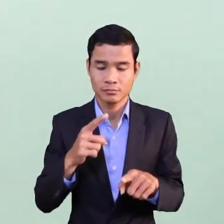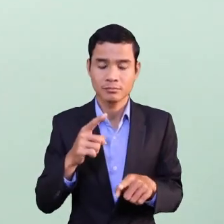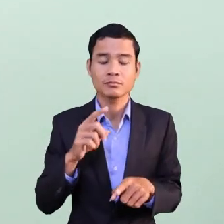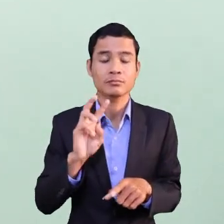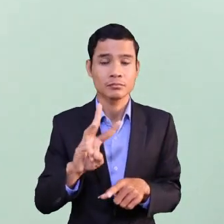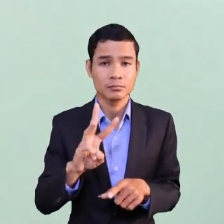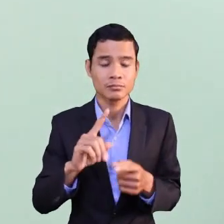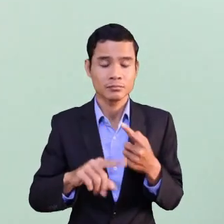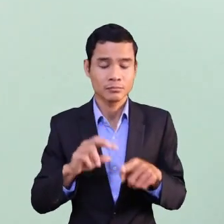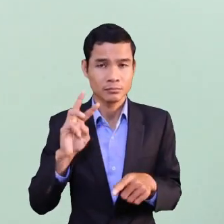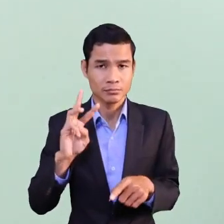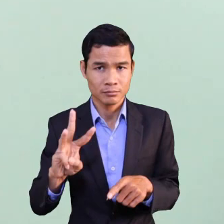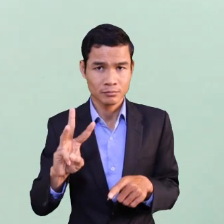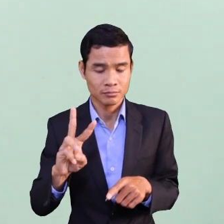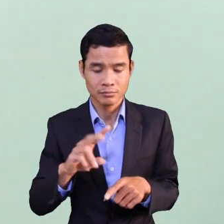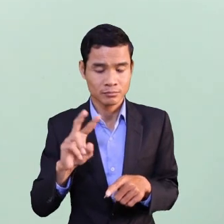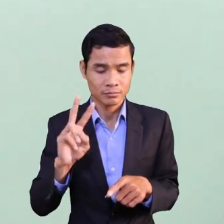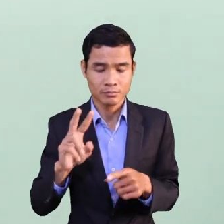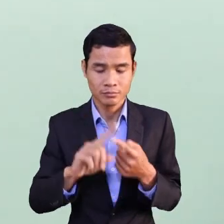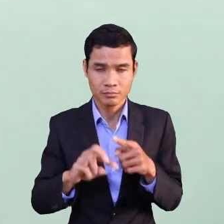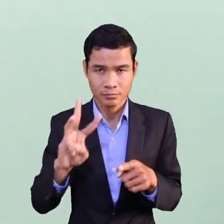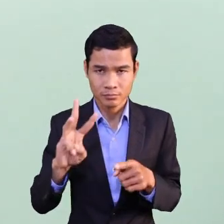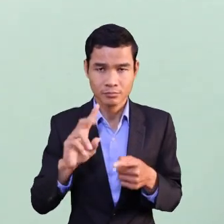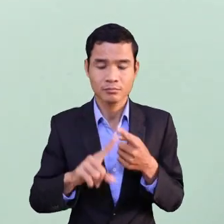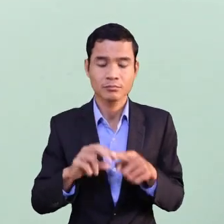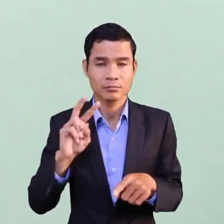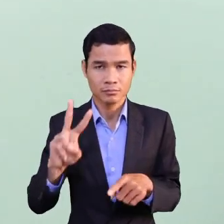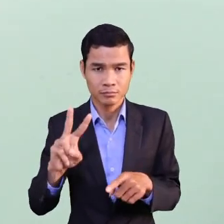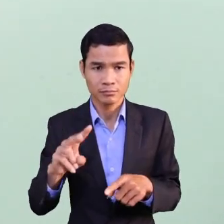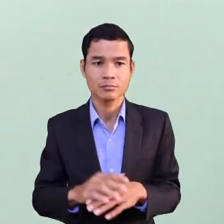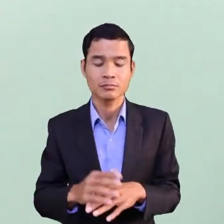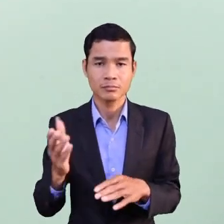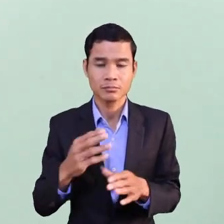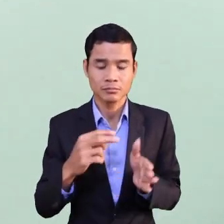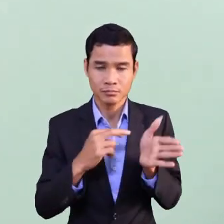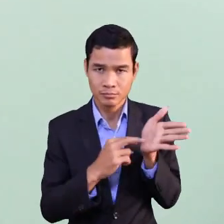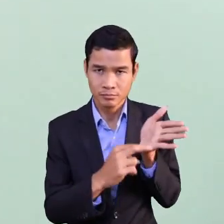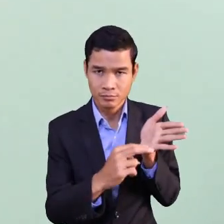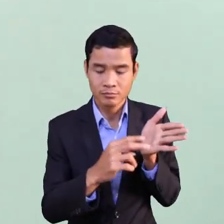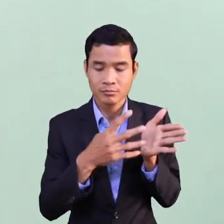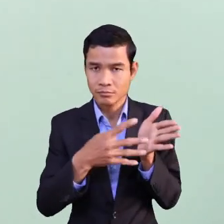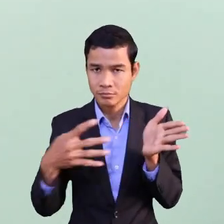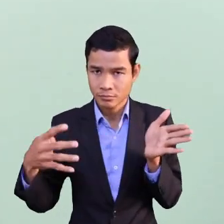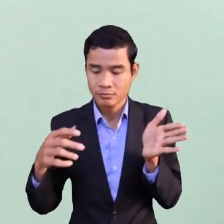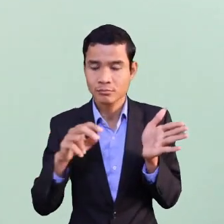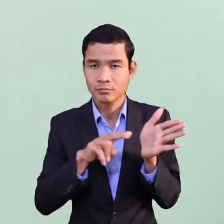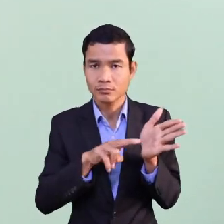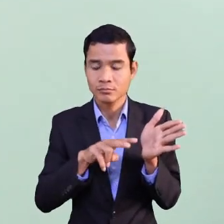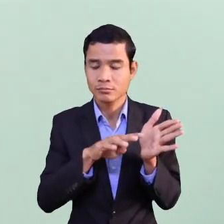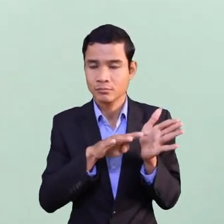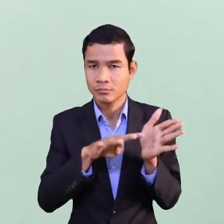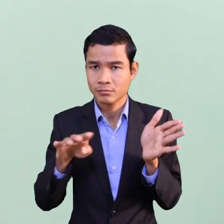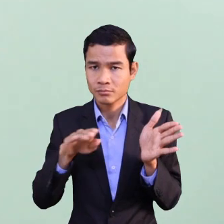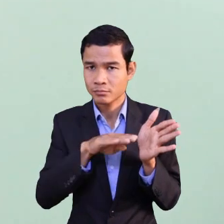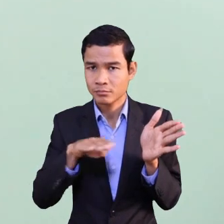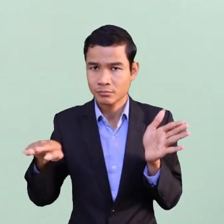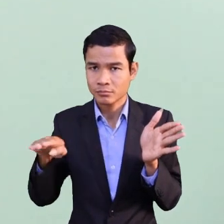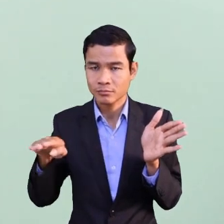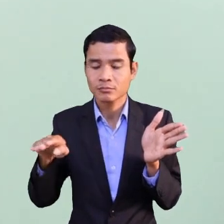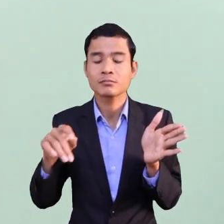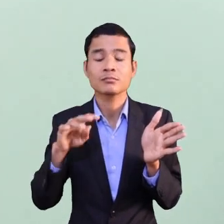លេខ3និងលេខ2ចាតារាងខាងក្រោមចាដែលយើងឲ្យឈ្មោះថា